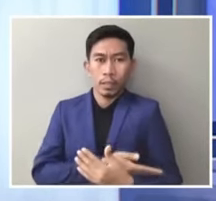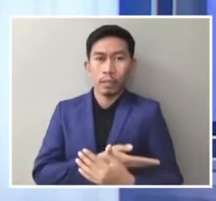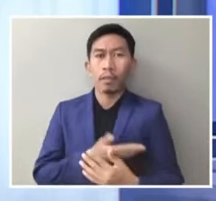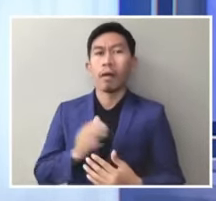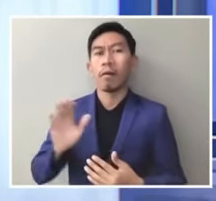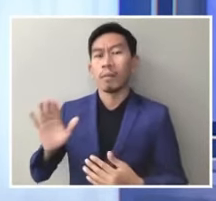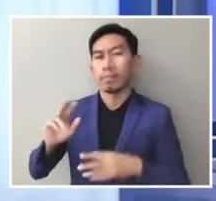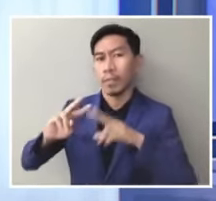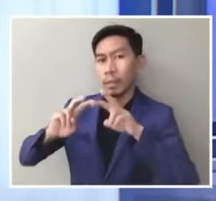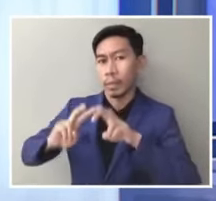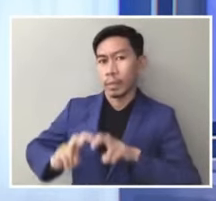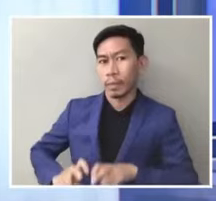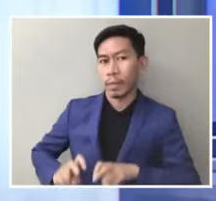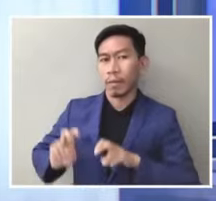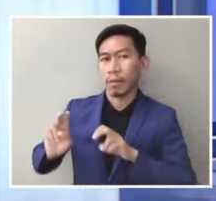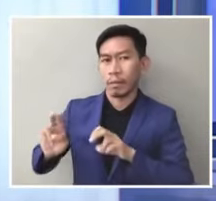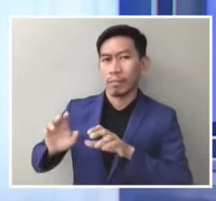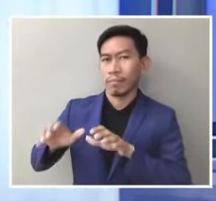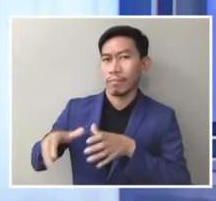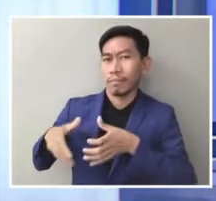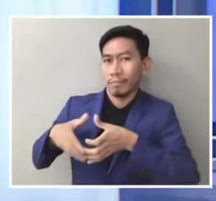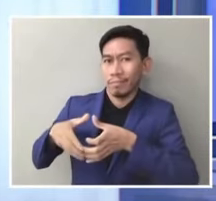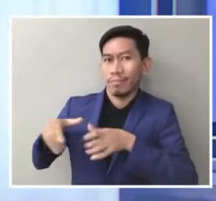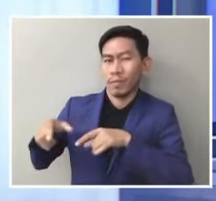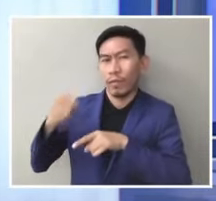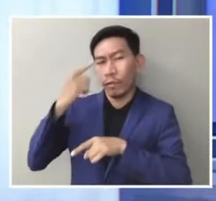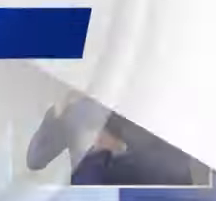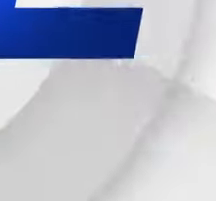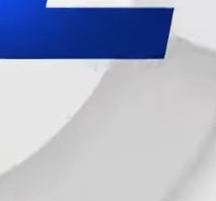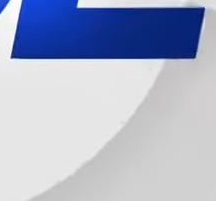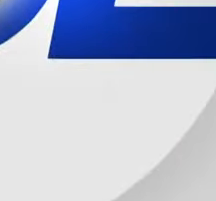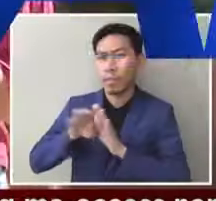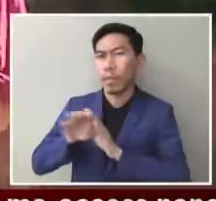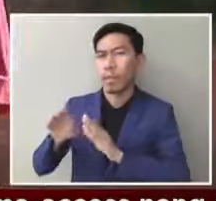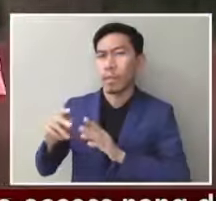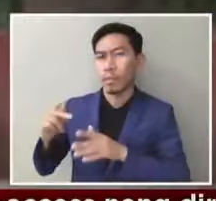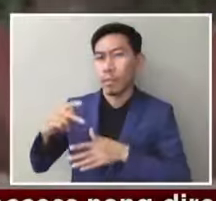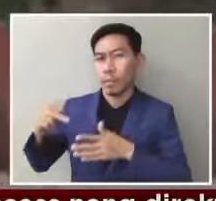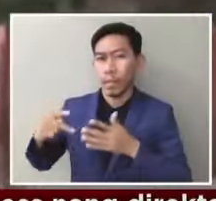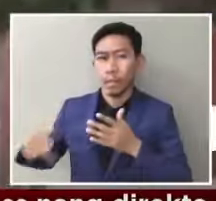and Development. Nagpapatrol, Ara Perez.